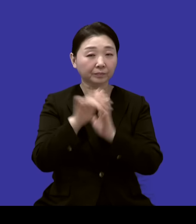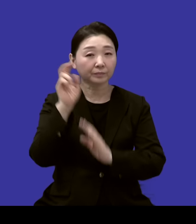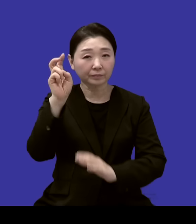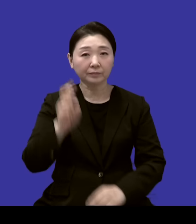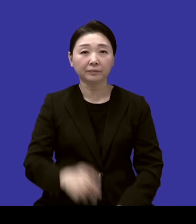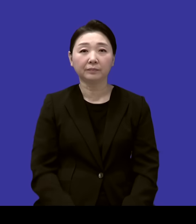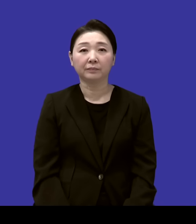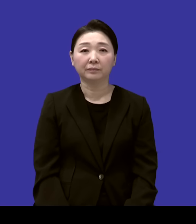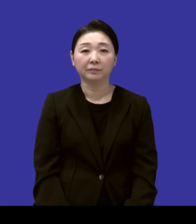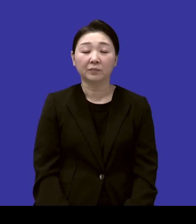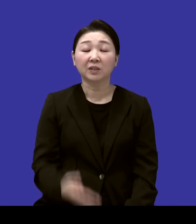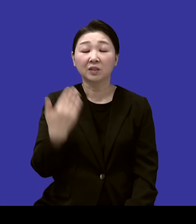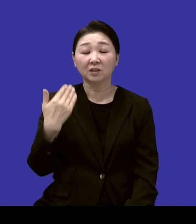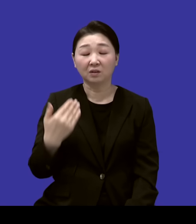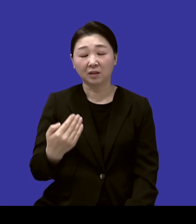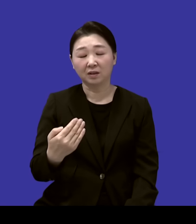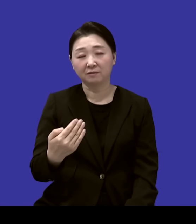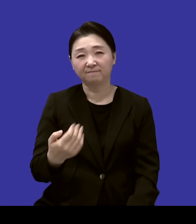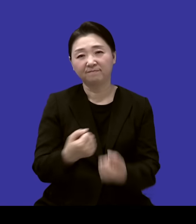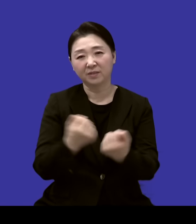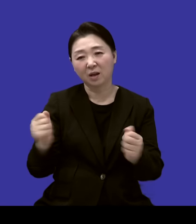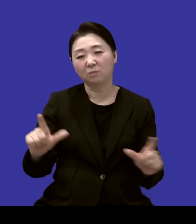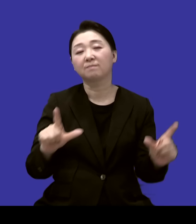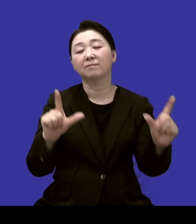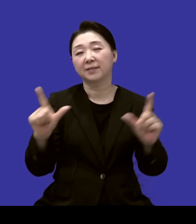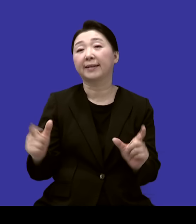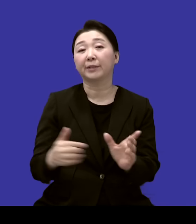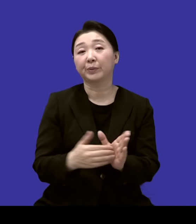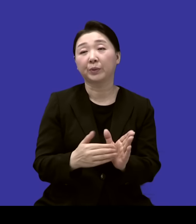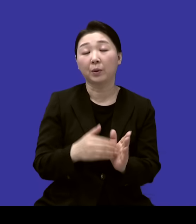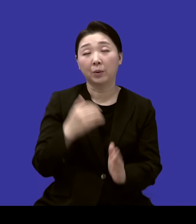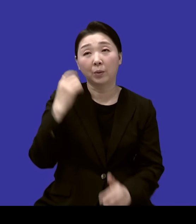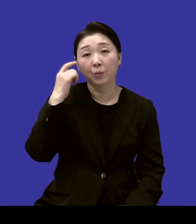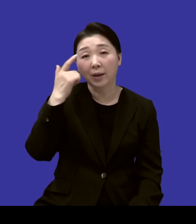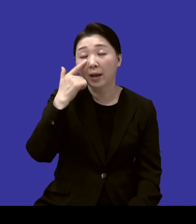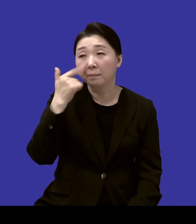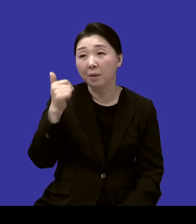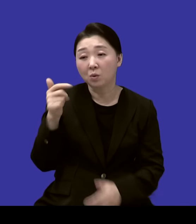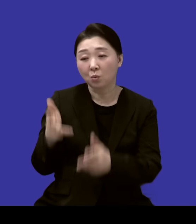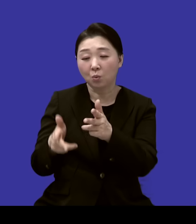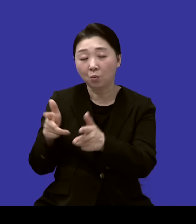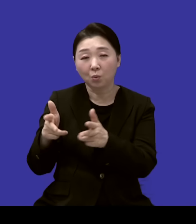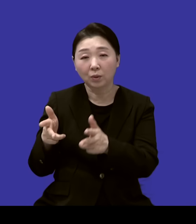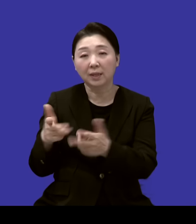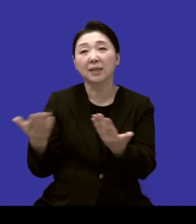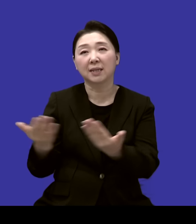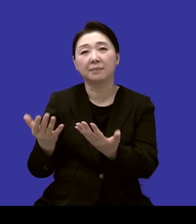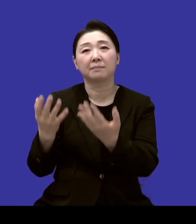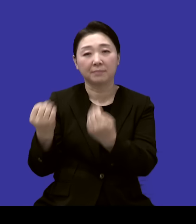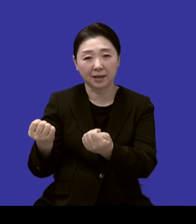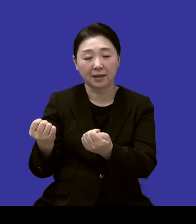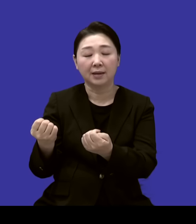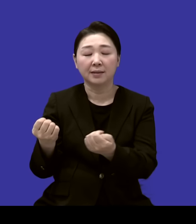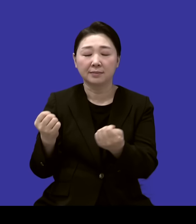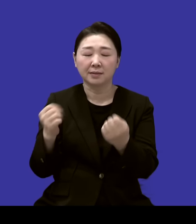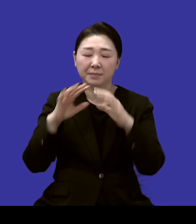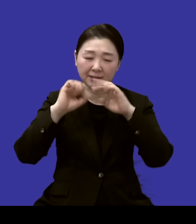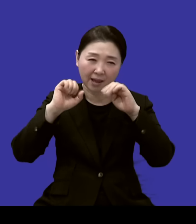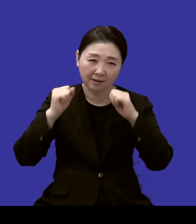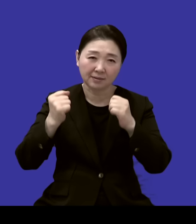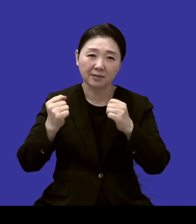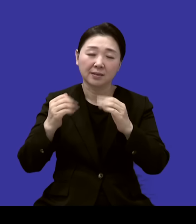네. 그전에도 별거를 하신 걸로 제가 알고 있어요. 예. 왜냐하면 아버지는 공장에서 많이 이제 근무를 하셔가지고 예. 야근을 하셔서 집에 잘